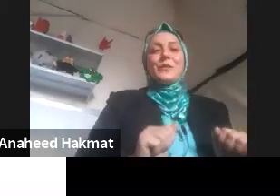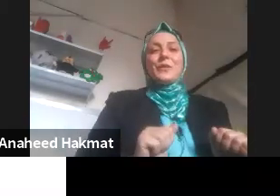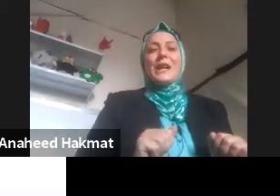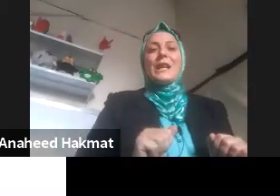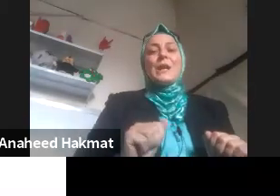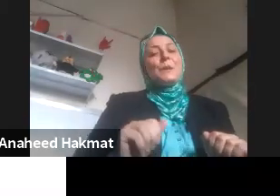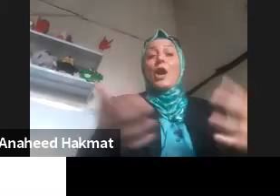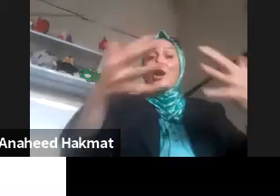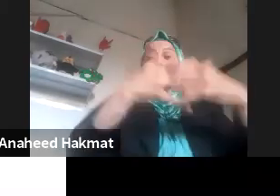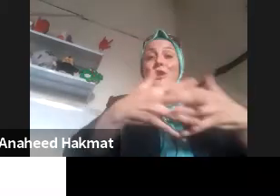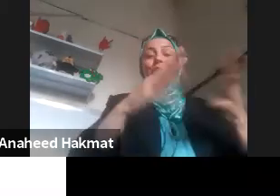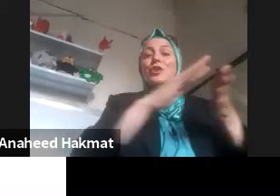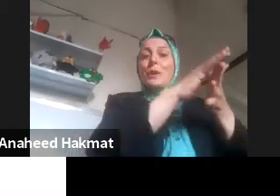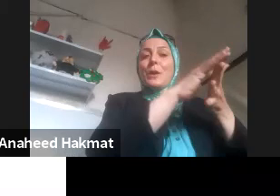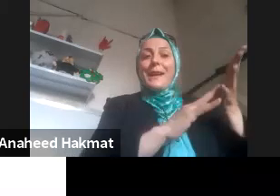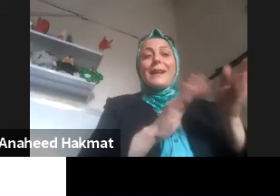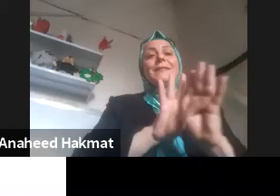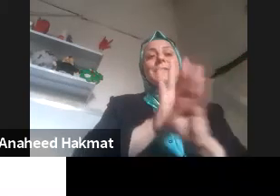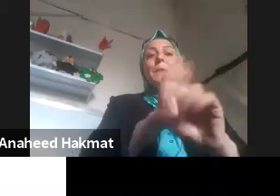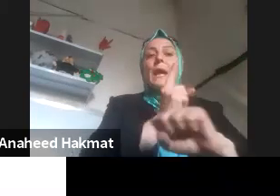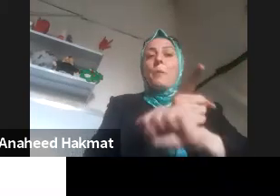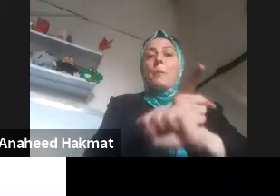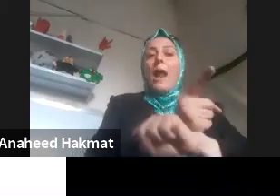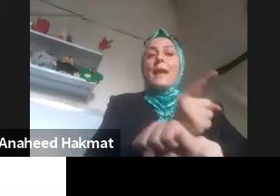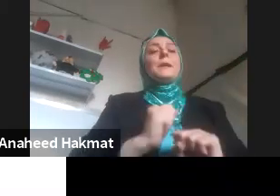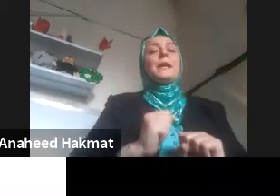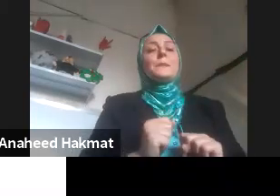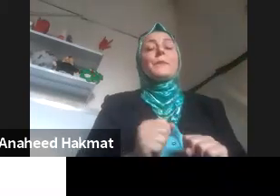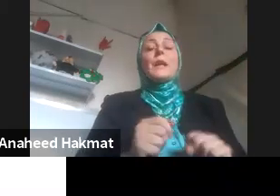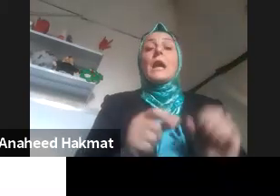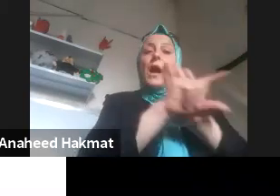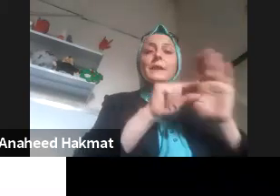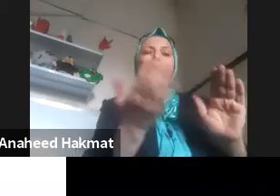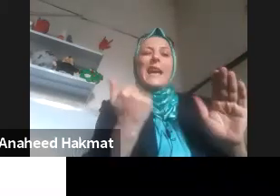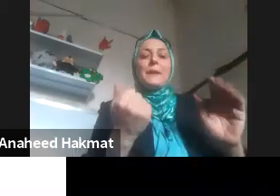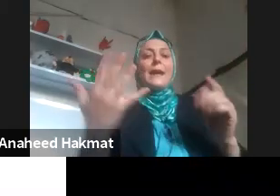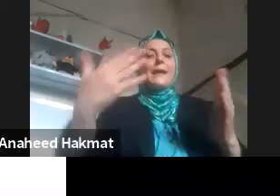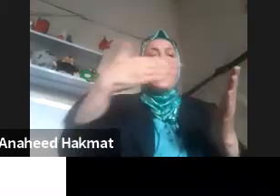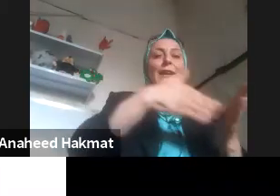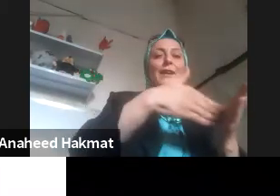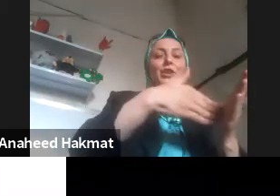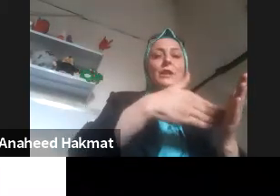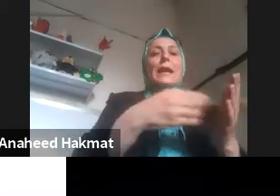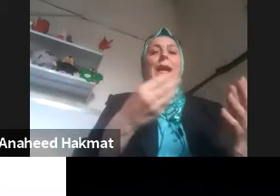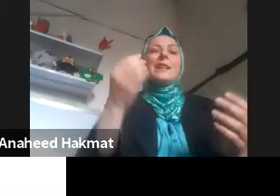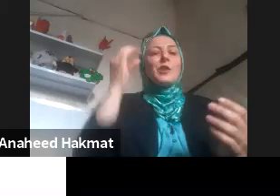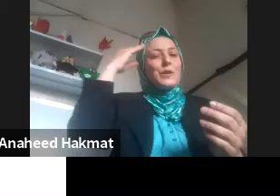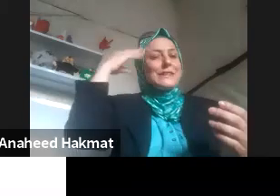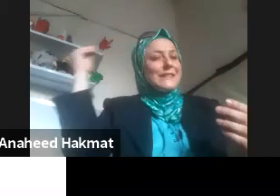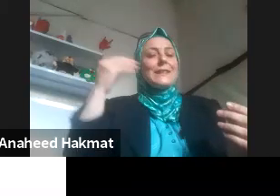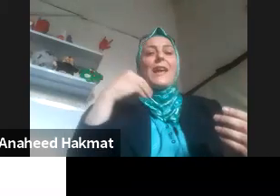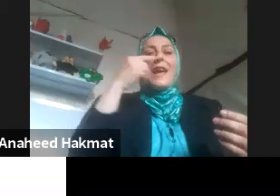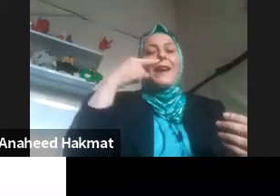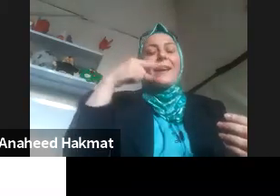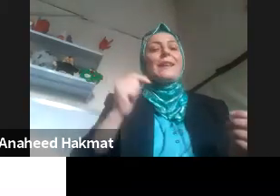دعم المعلمين. هي قضايا كتير مهم ننتبه لها. القضية قبل الأخيرة اللي نسيت أحكيها اللي هي تحديد احتياجات التعليم، بس